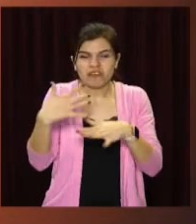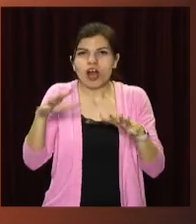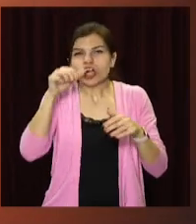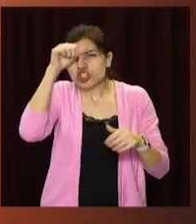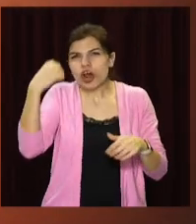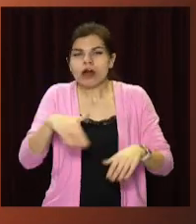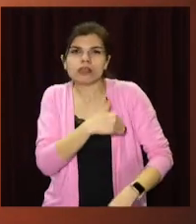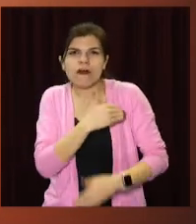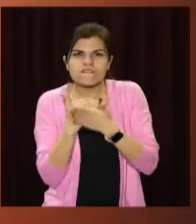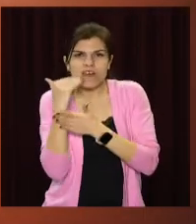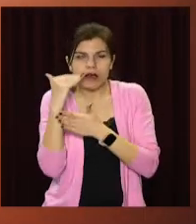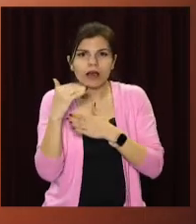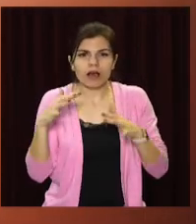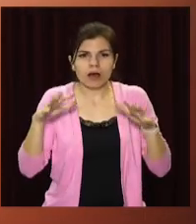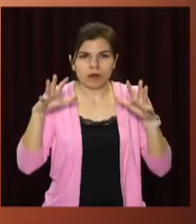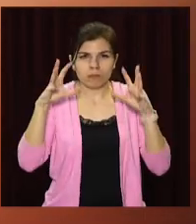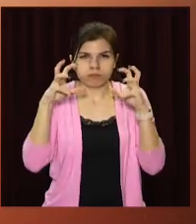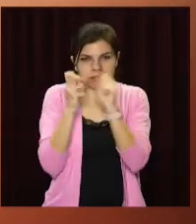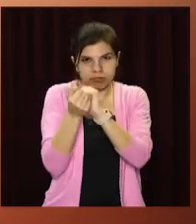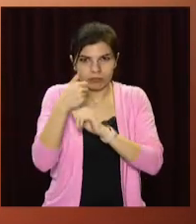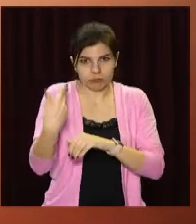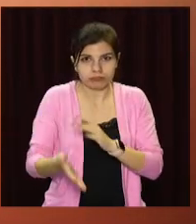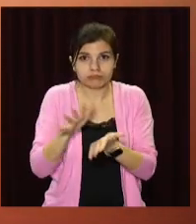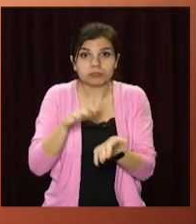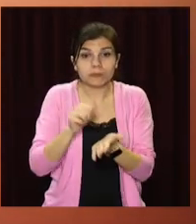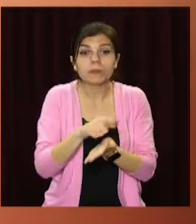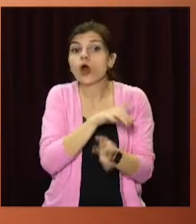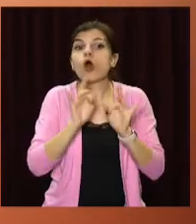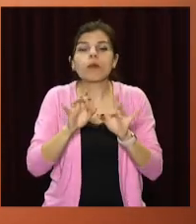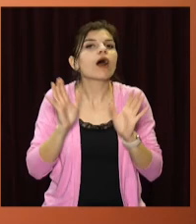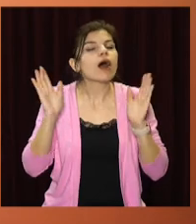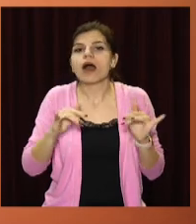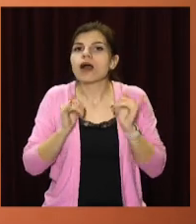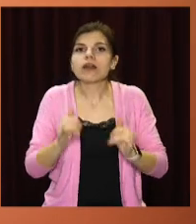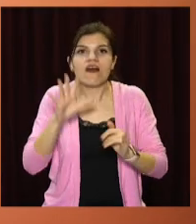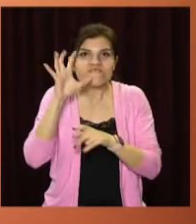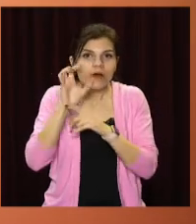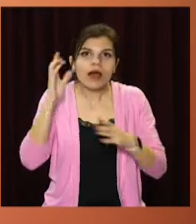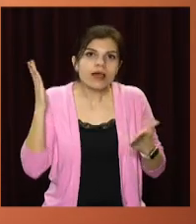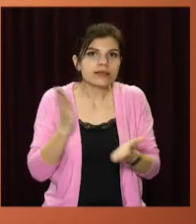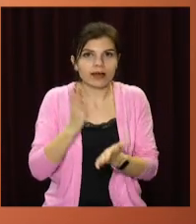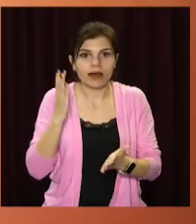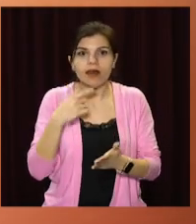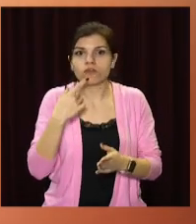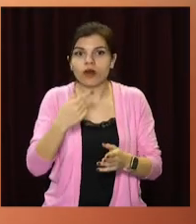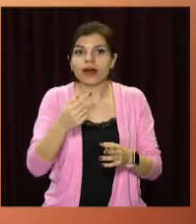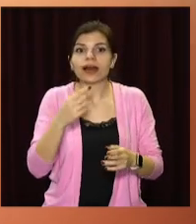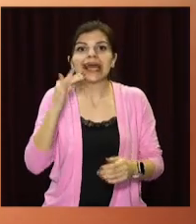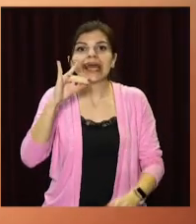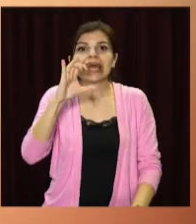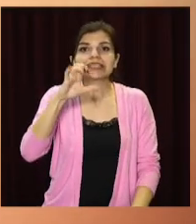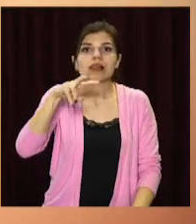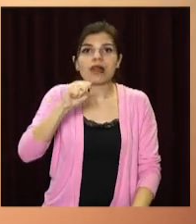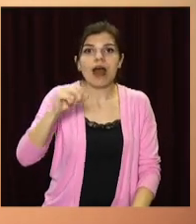жерлі вулкану Фаградальсфьалль. Олаф пояснив, все заради мистецтва, адже кадри виверження вулкана в Ісландії